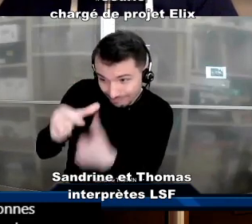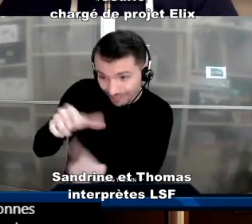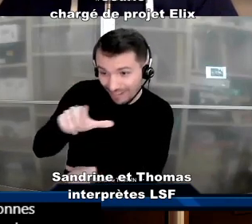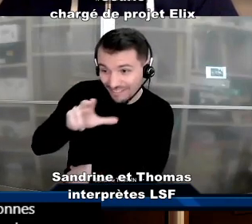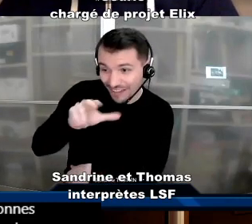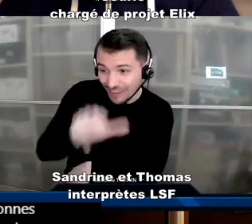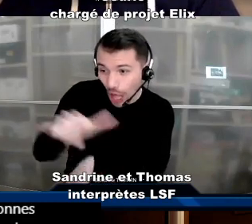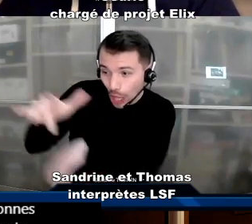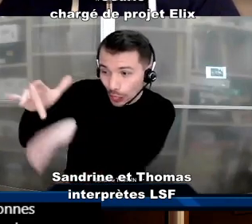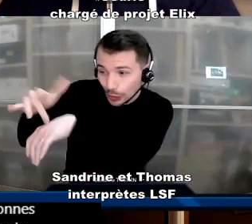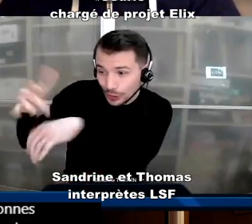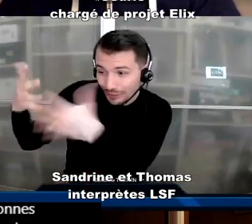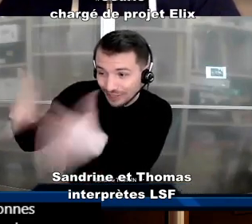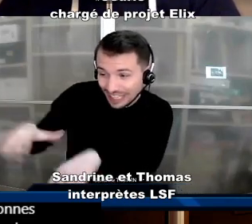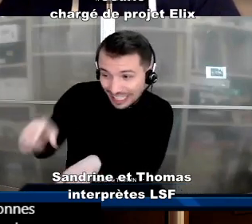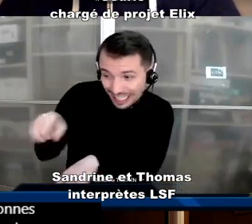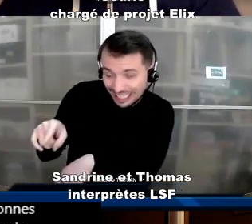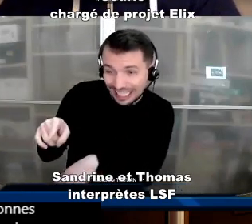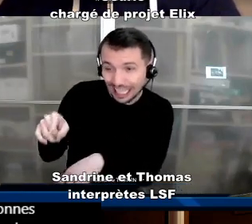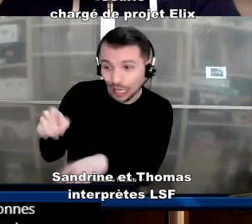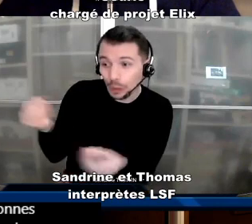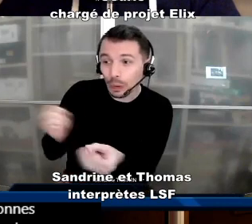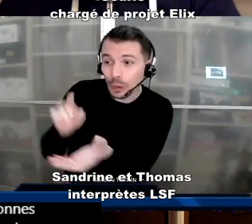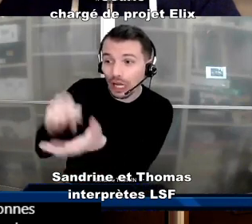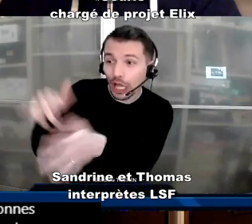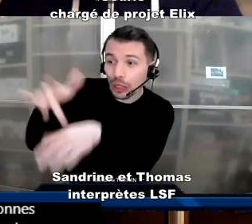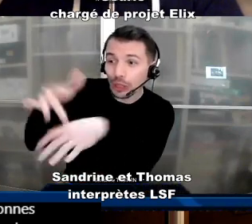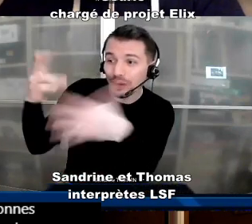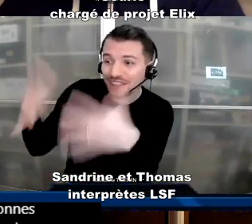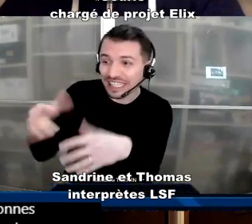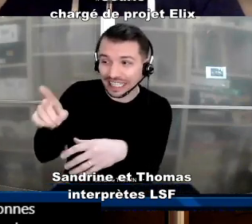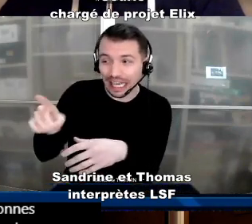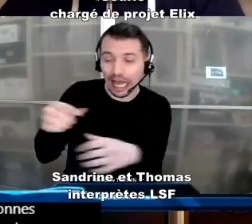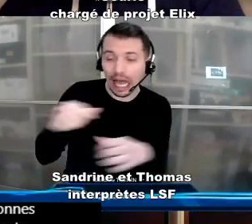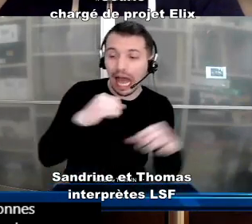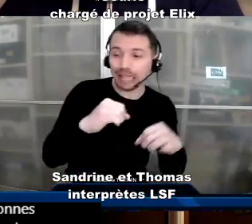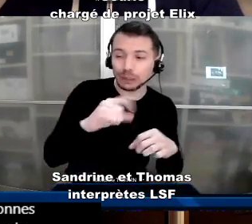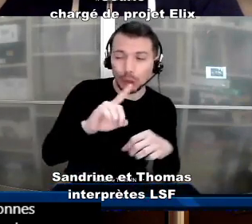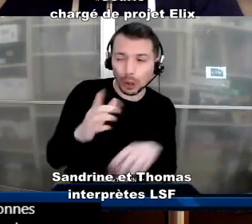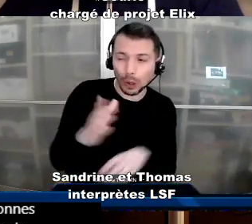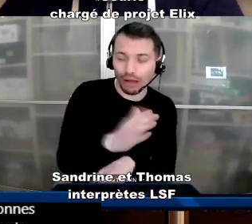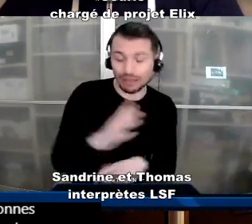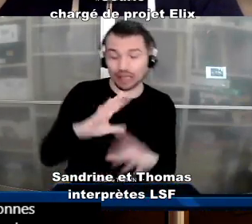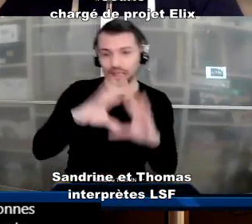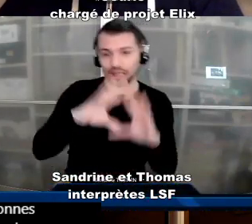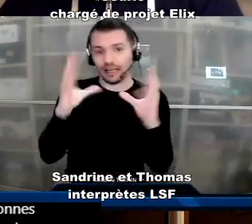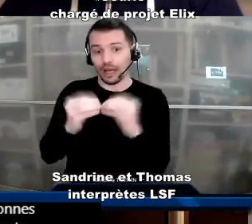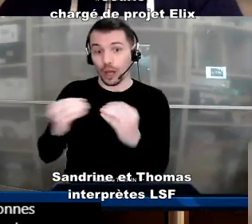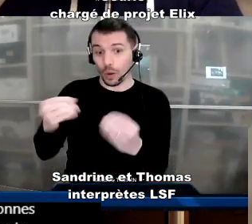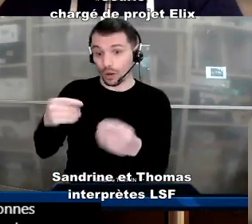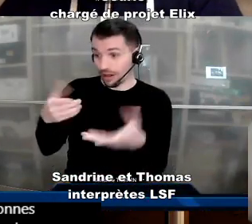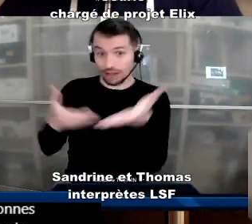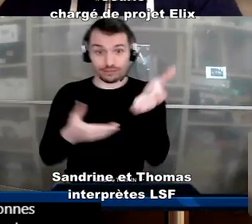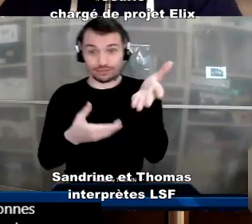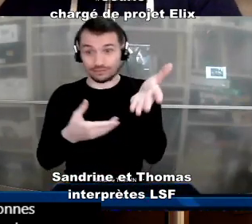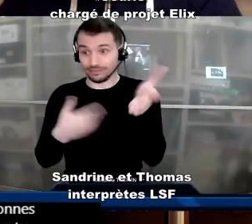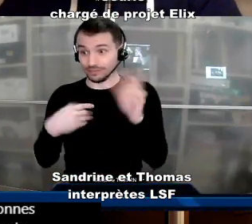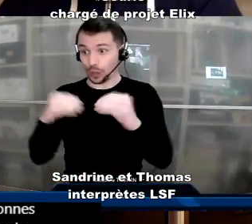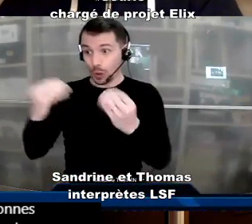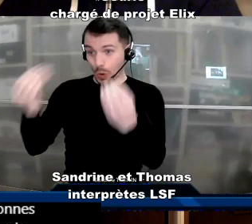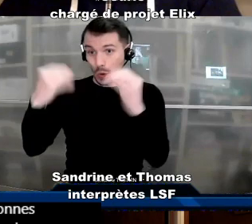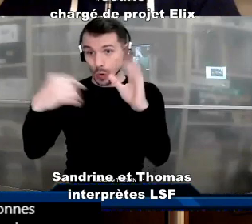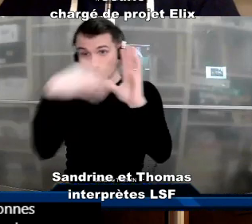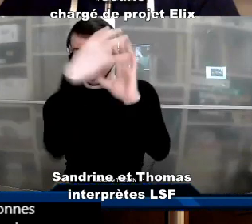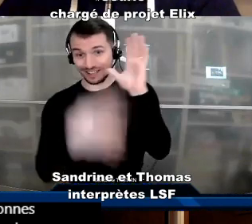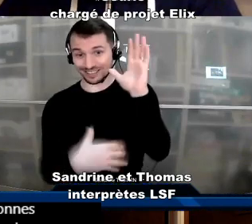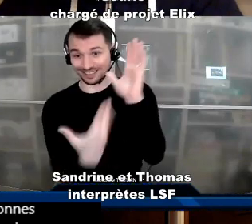touche fini pour les lieux et pas pour les actions. » C'est compliqué. J'ai mes cours qui sont là, voilà, j'ai tous mes cours qui sont là sur le